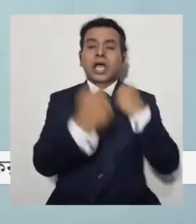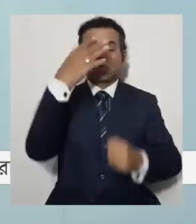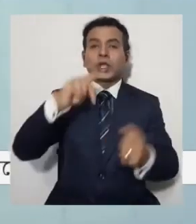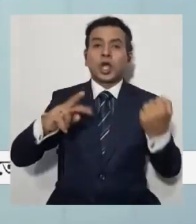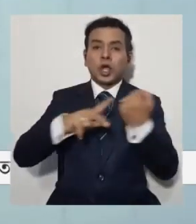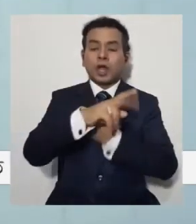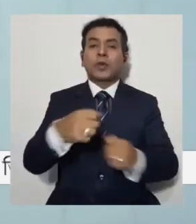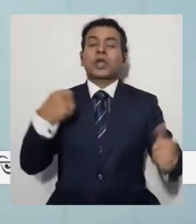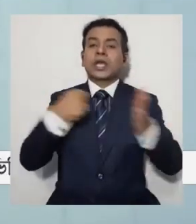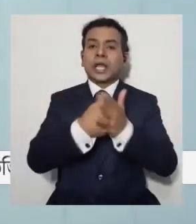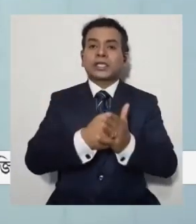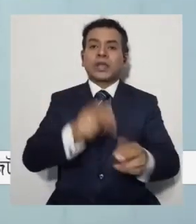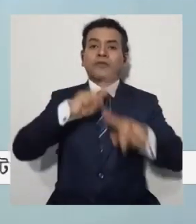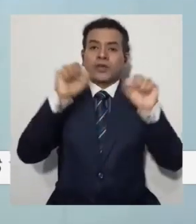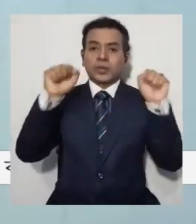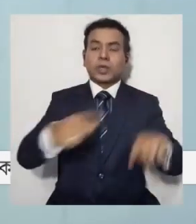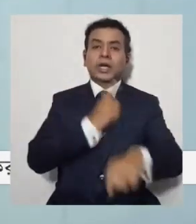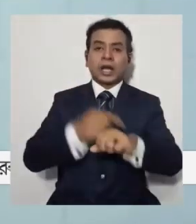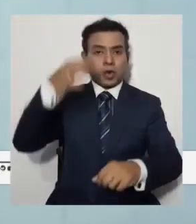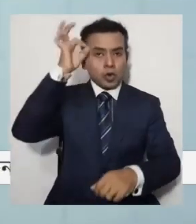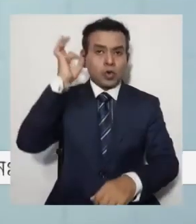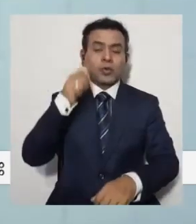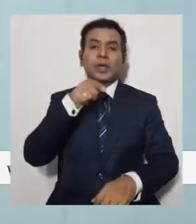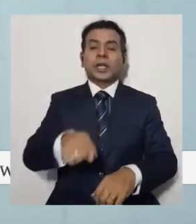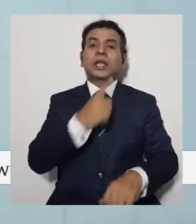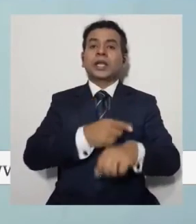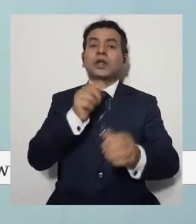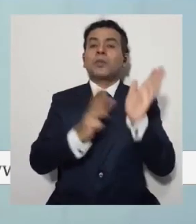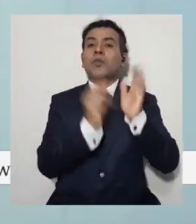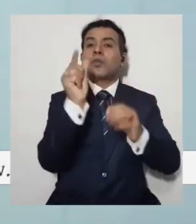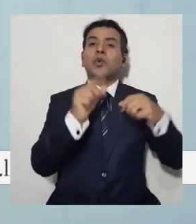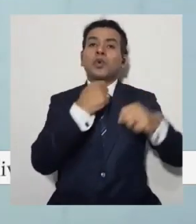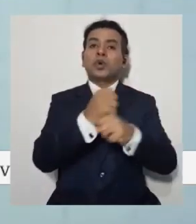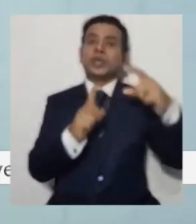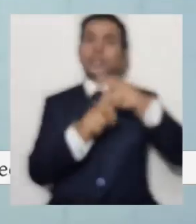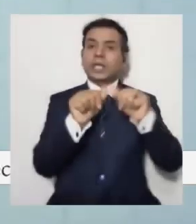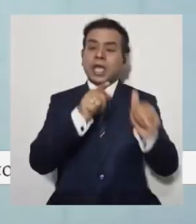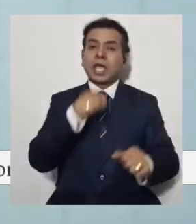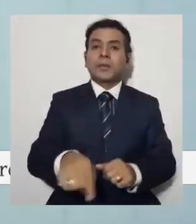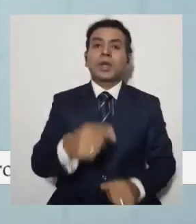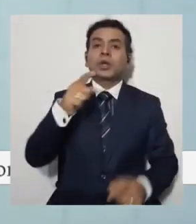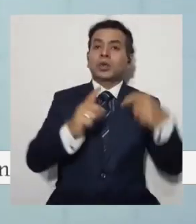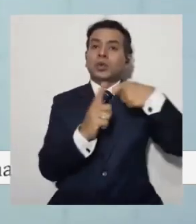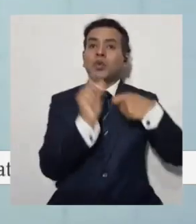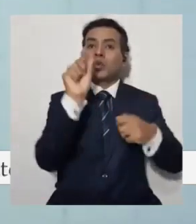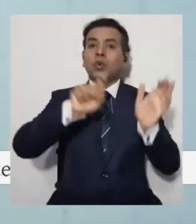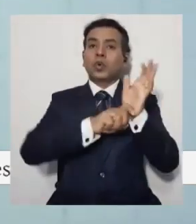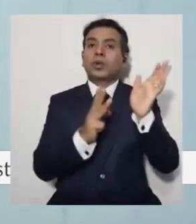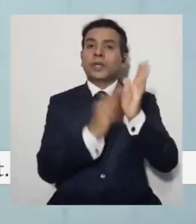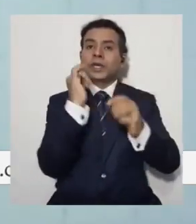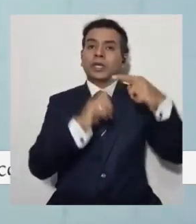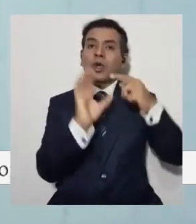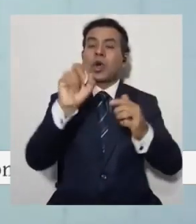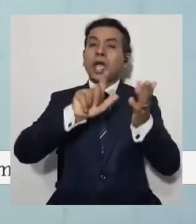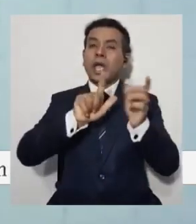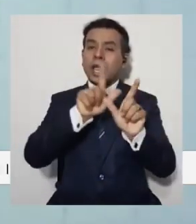এবং মুগদা মেডিকেল কলেজ ও কুর্মিটোলা জেনারেল হাসপাতালে ডাক্তার, টেকনিশিয়ান ও সাপোর্টিং স্টাফদের নমুনা সংগ্রহ,